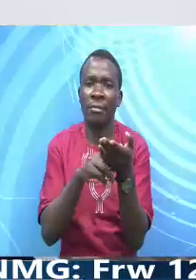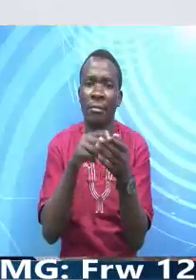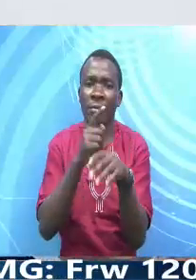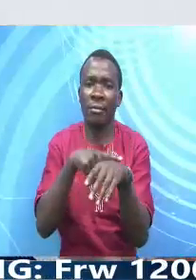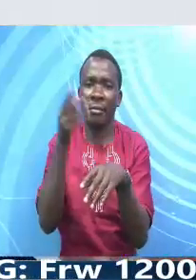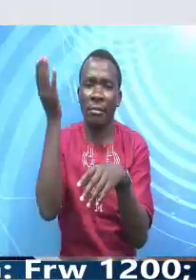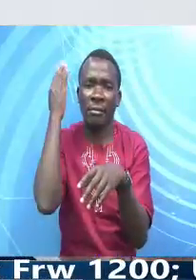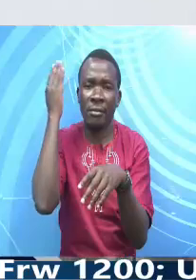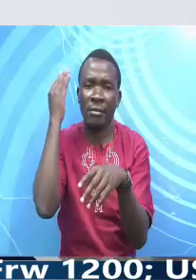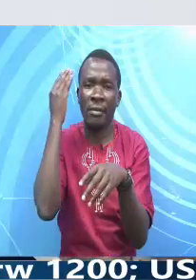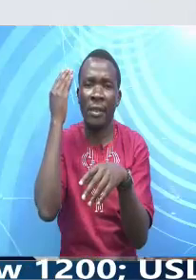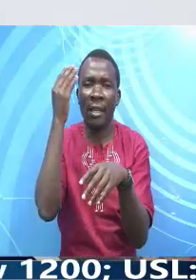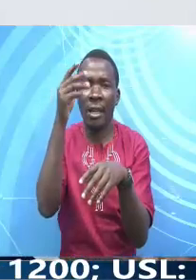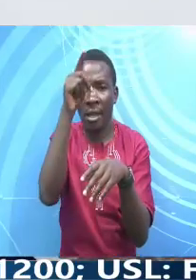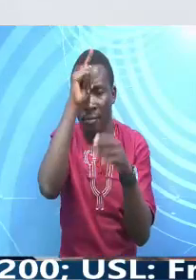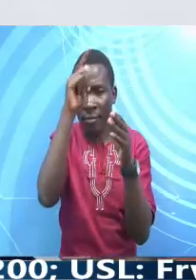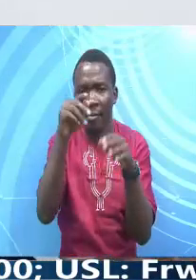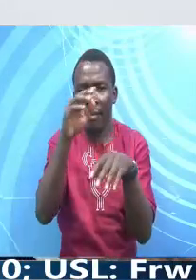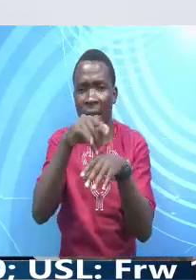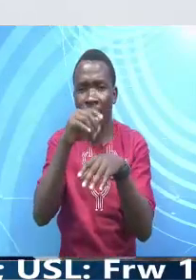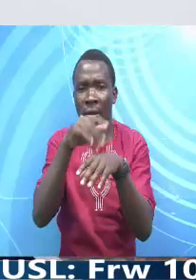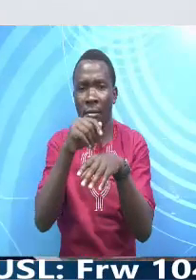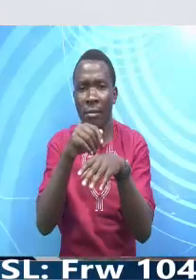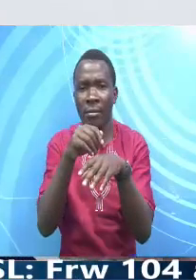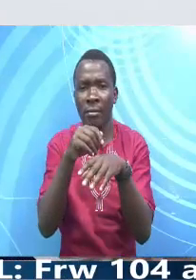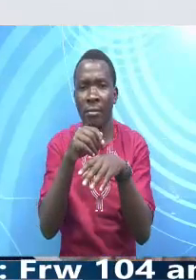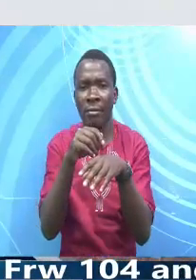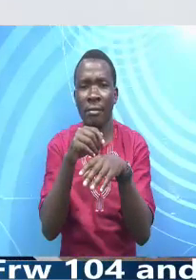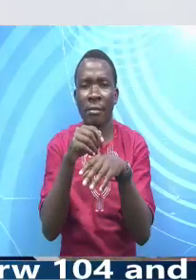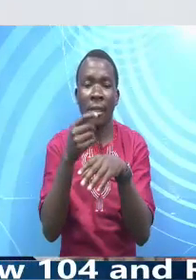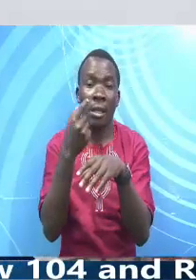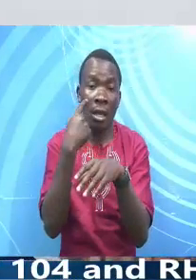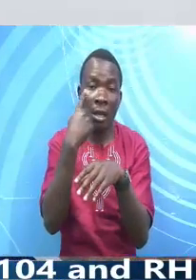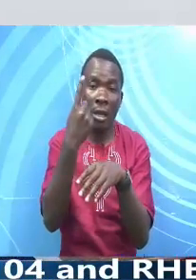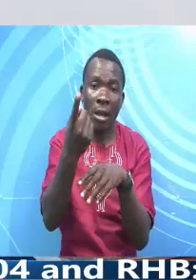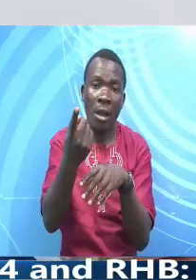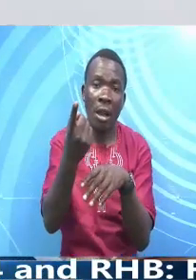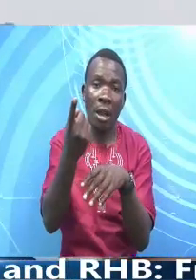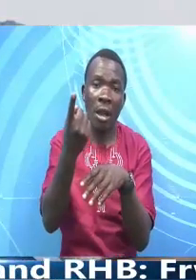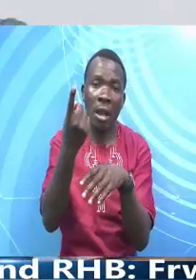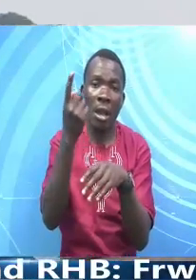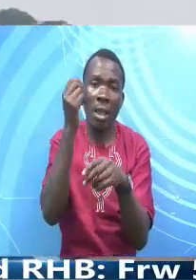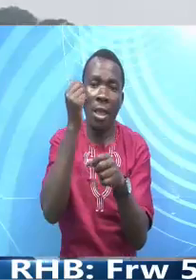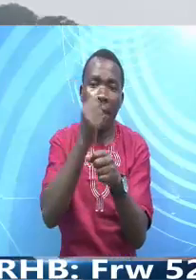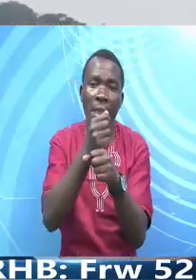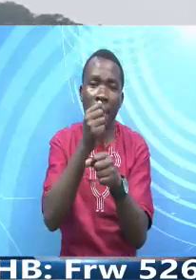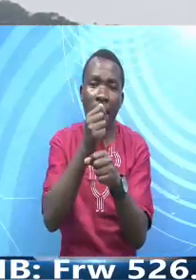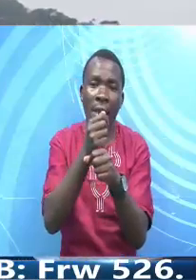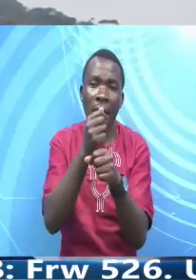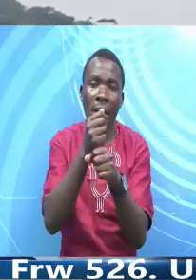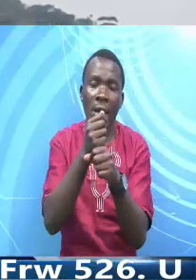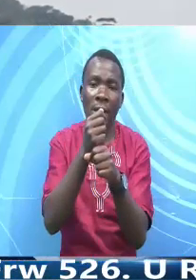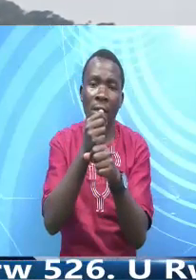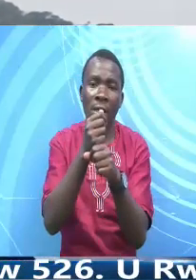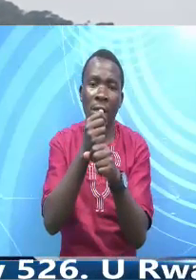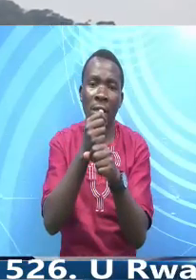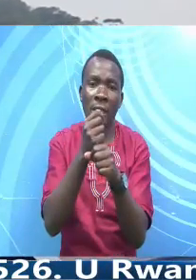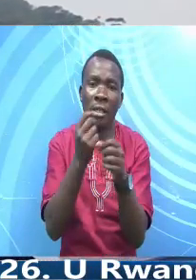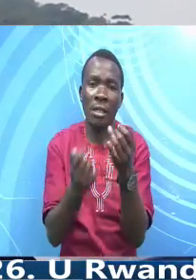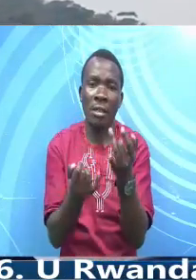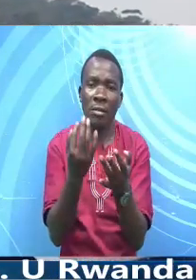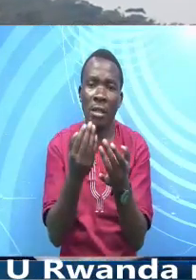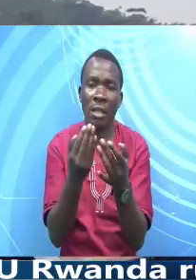abaturage abampamagaye nagenda nsanga ngo yuke iyo yakoze ngo yukeje intuza k'inyama mu